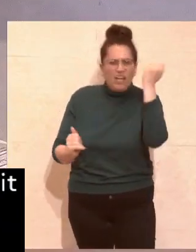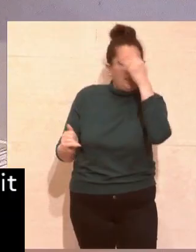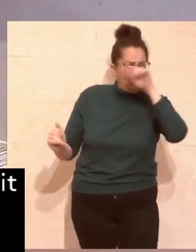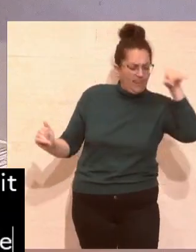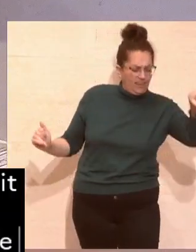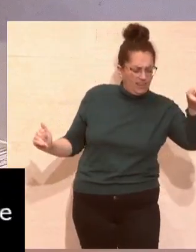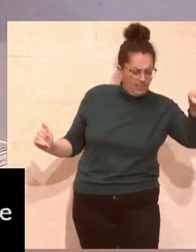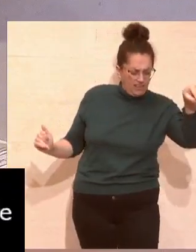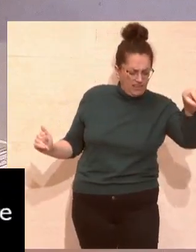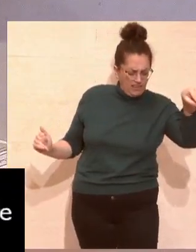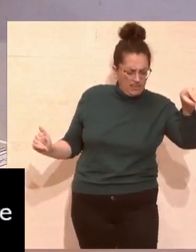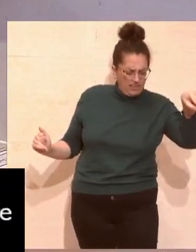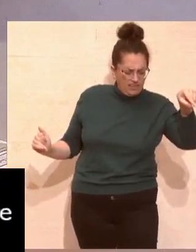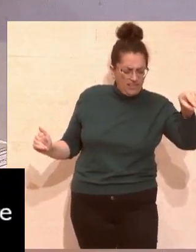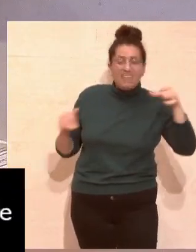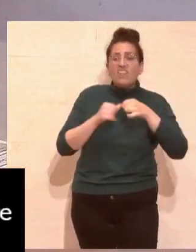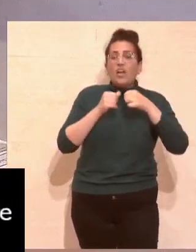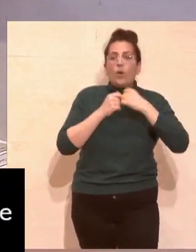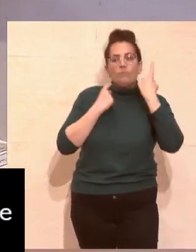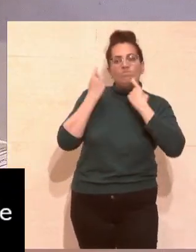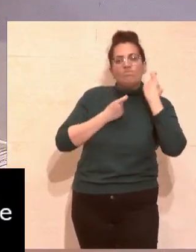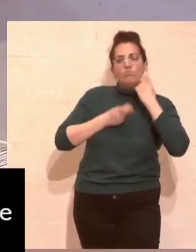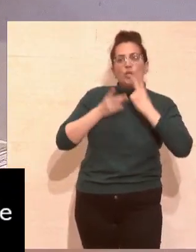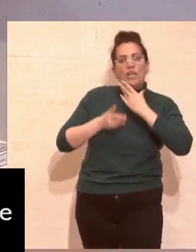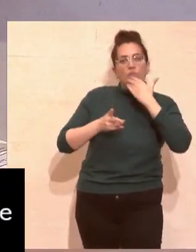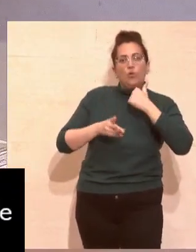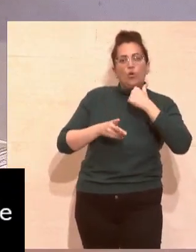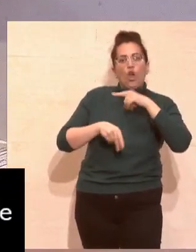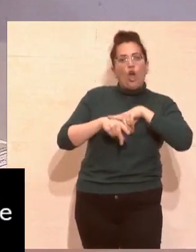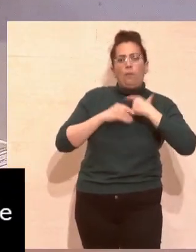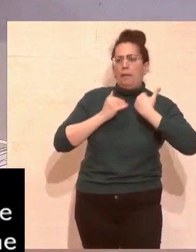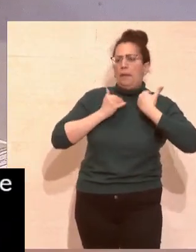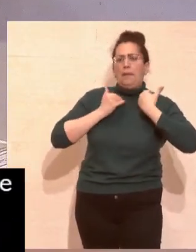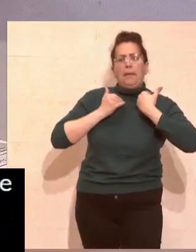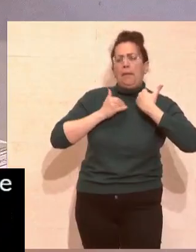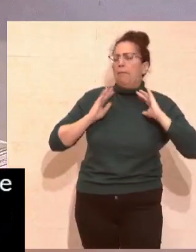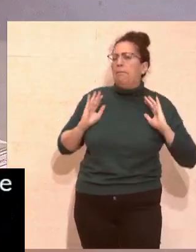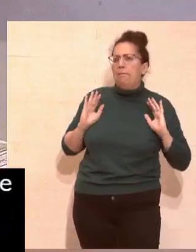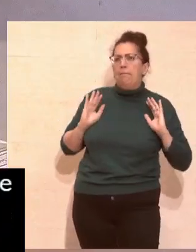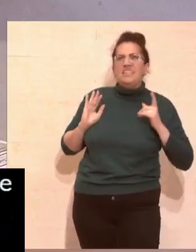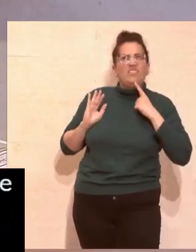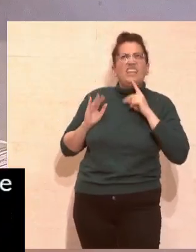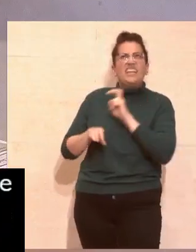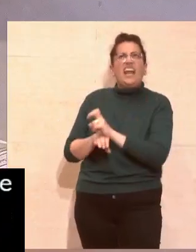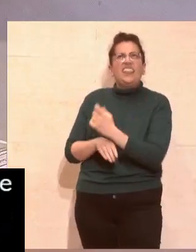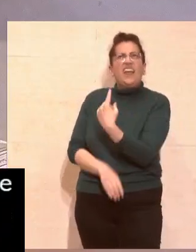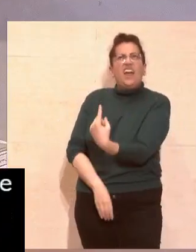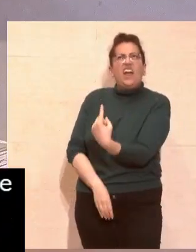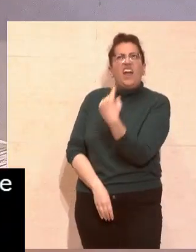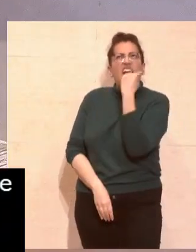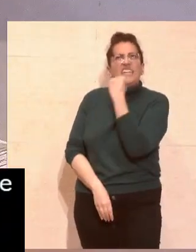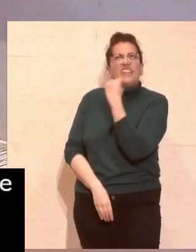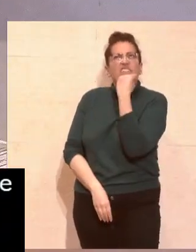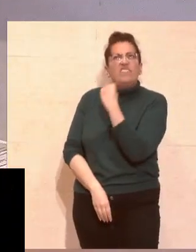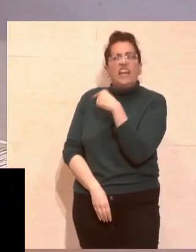parlent d'abolir le changement puis de garder ça plus à l'heure, je crois, d'hiver. Hein, c'est bien ça? L'heure d'hiver est